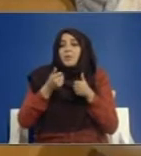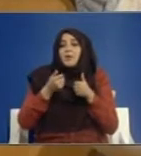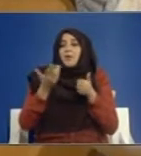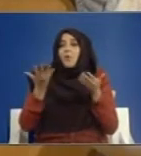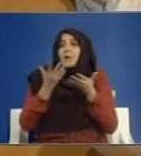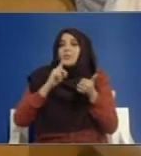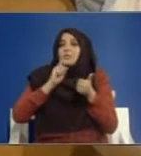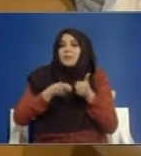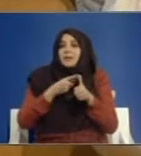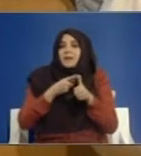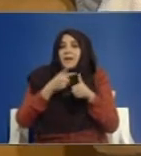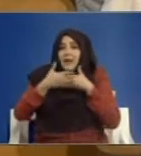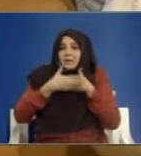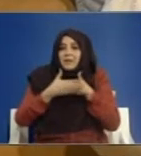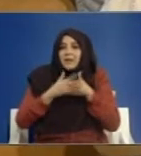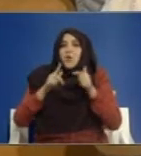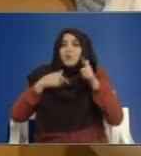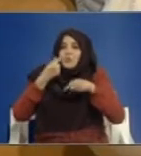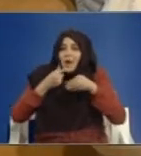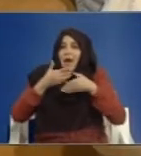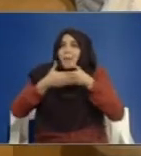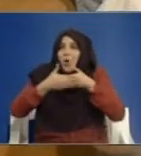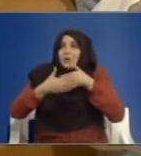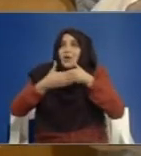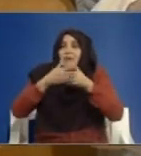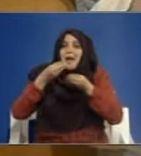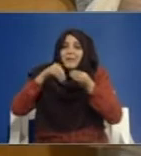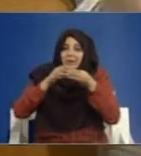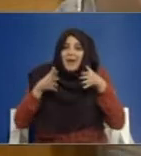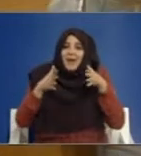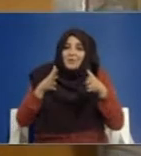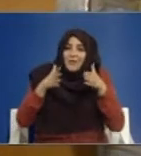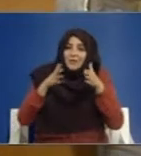مما افترضته عليه، ولا يزال عبدي يتقرب إلي بالنوافل.